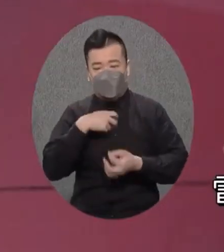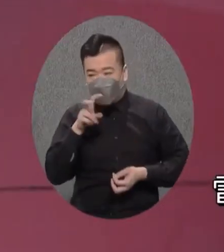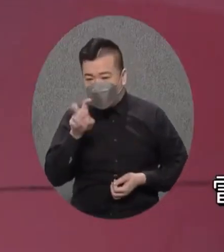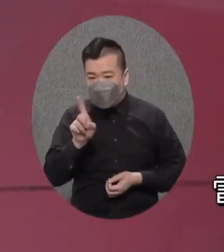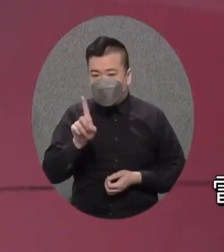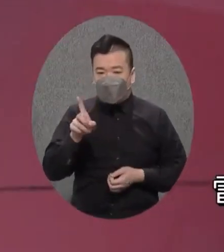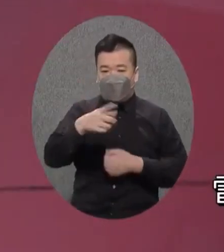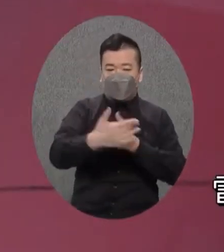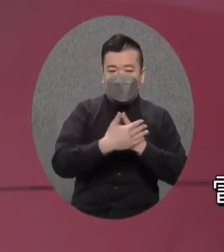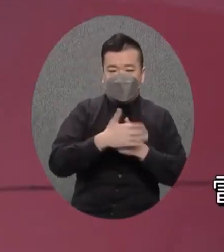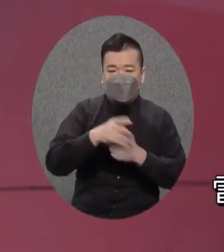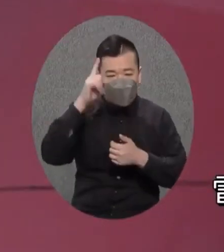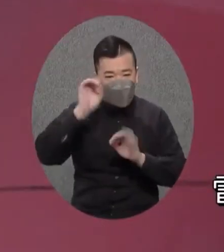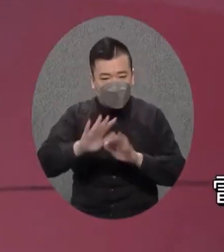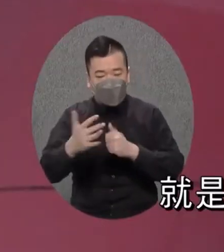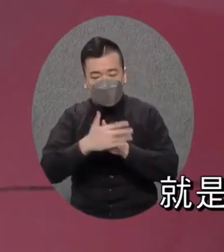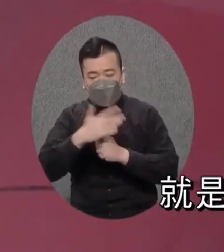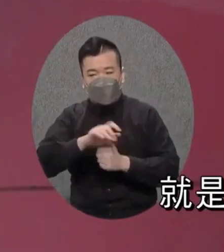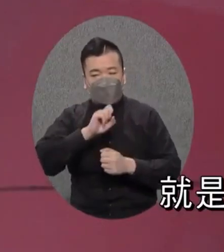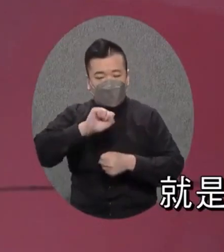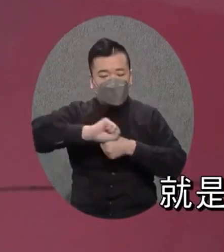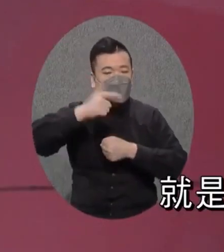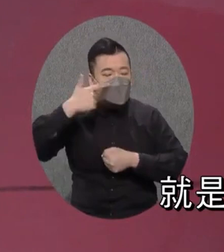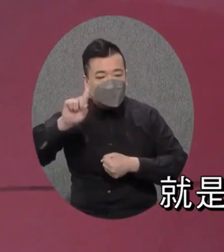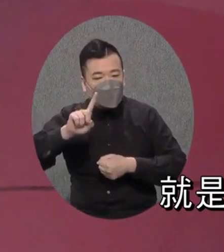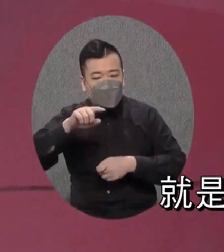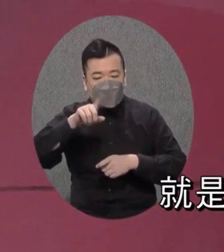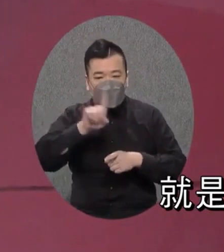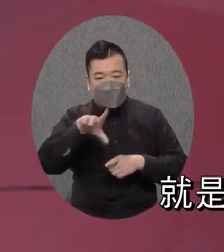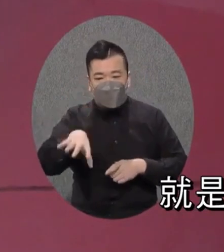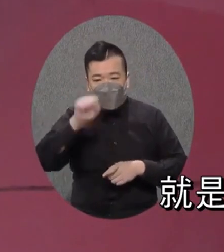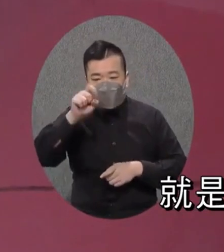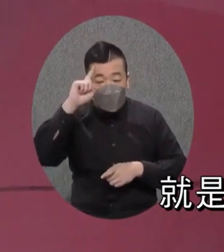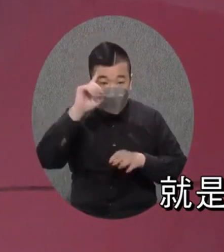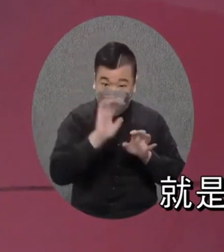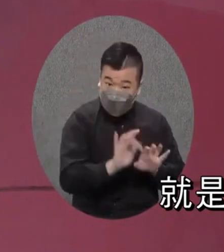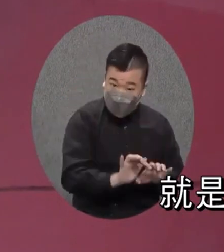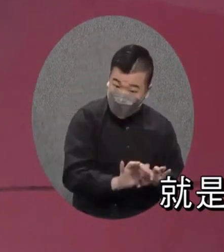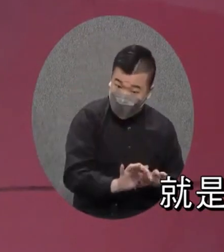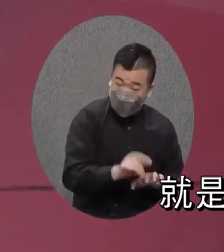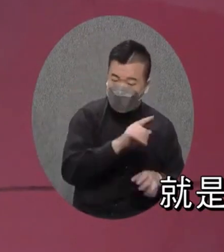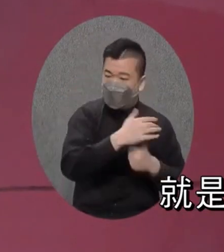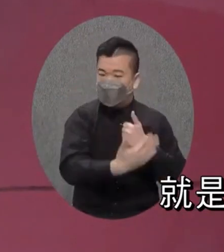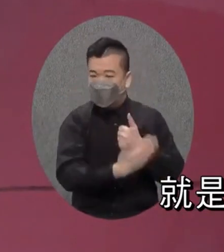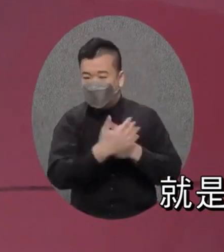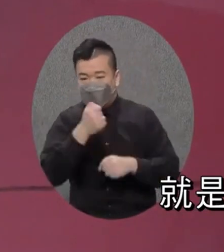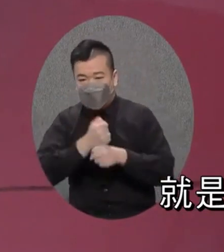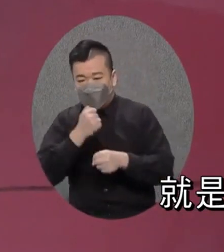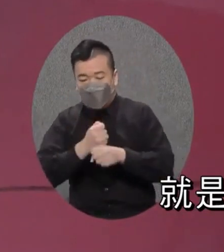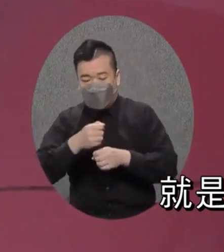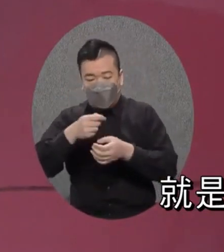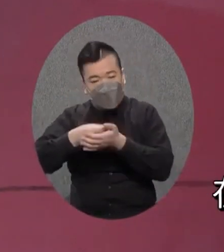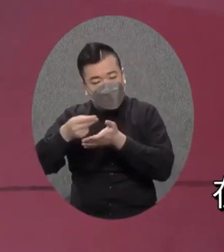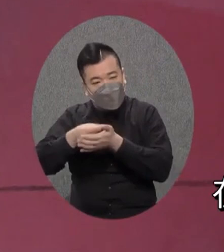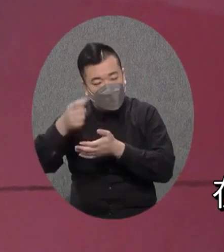介會為我哋創造咗一個機會喺度嘅。咁就係話點樣用電腦軟件去幫助做版畫創作咧？